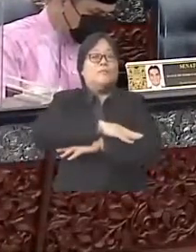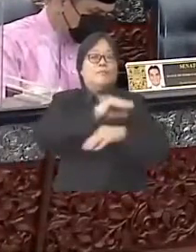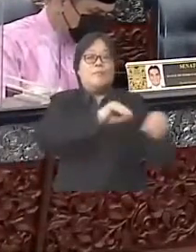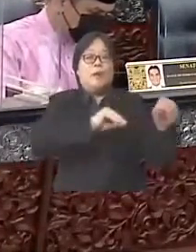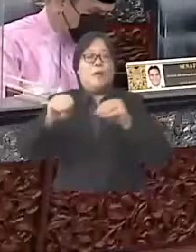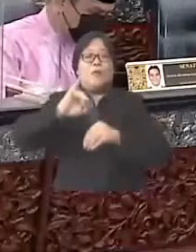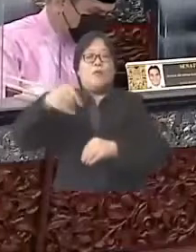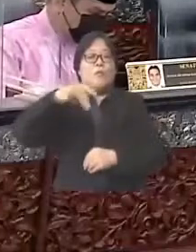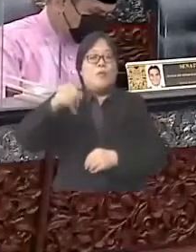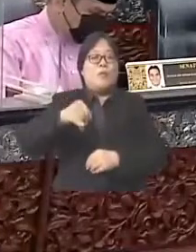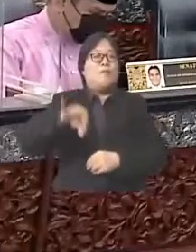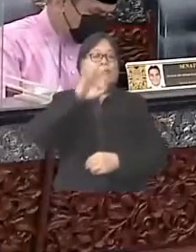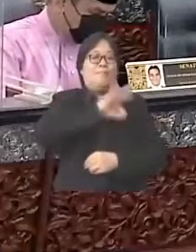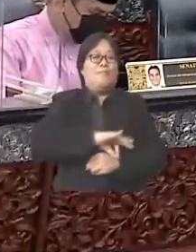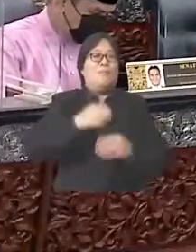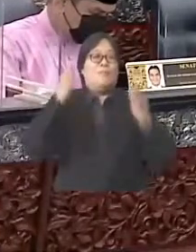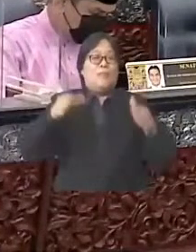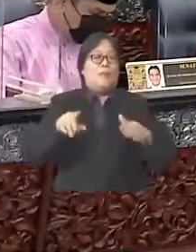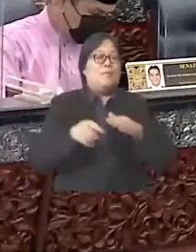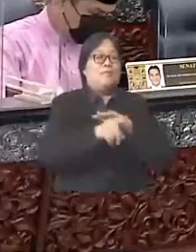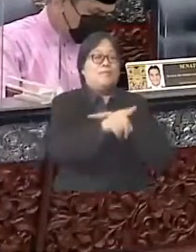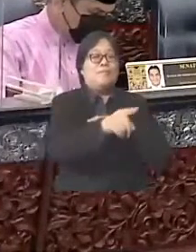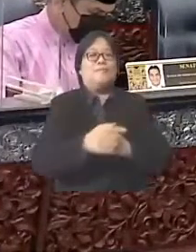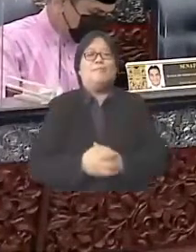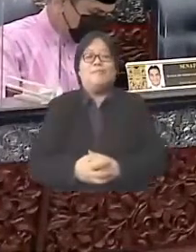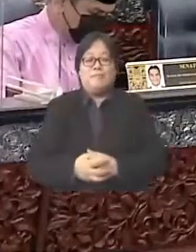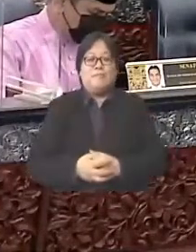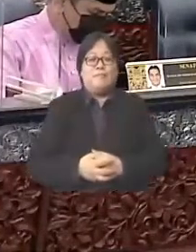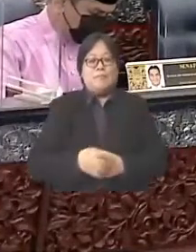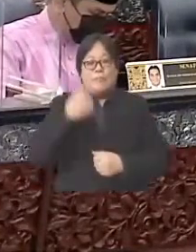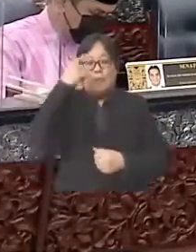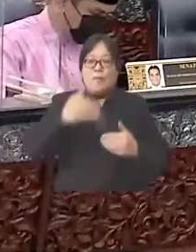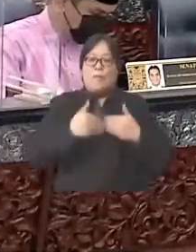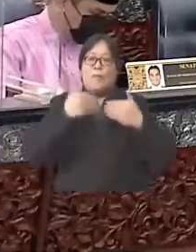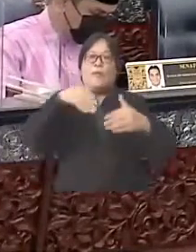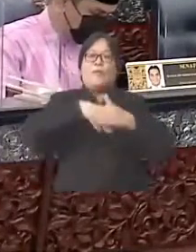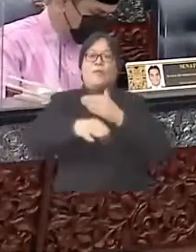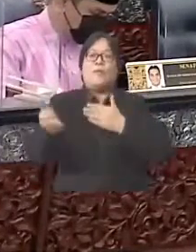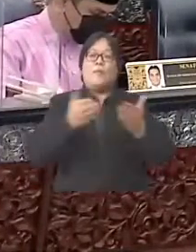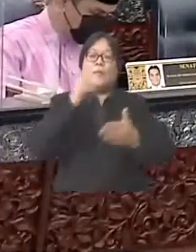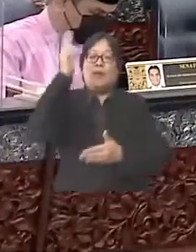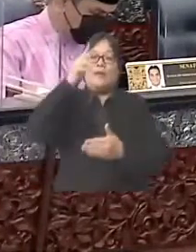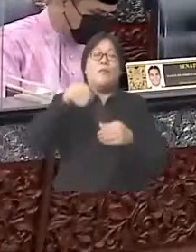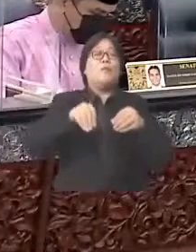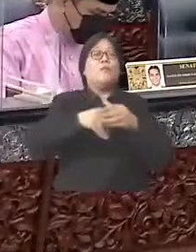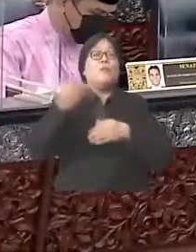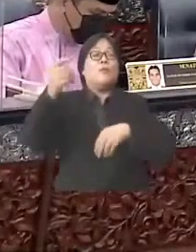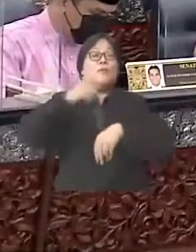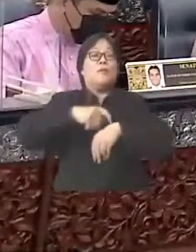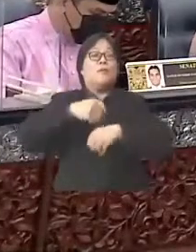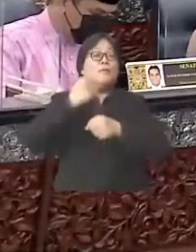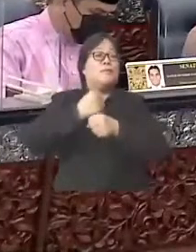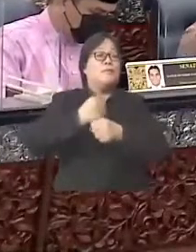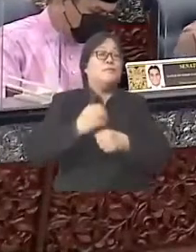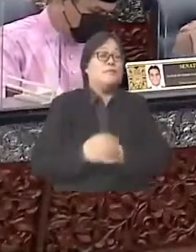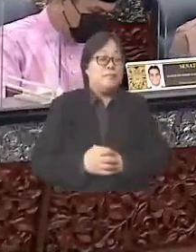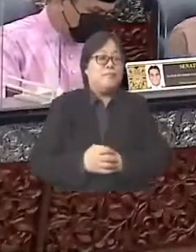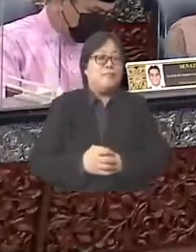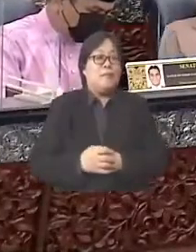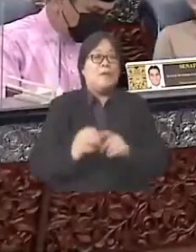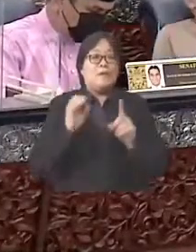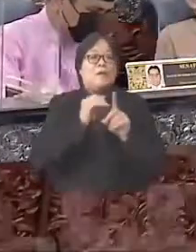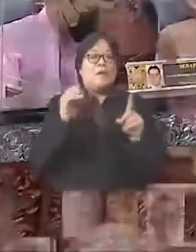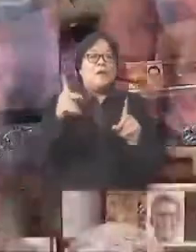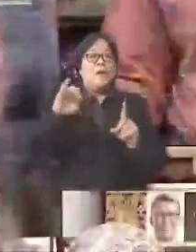khusus untuk manfaat penduduk pedalaman bagi menuliskan ekstrim matang kerajaan pada dua waktu pejabat sebanyak